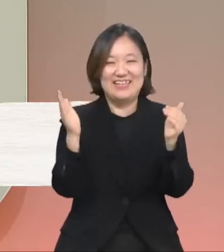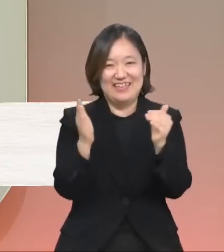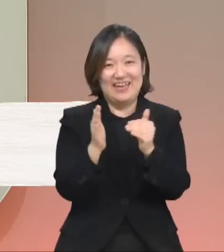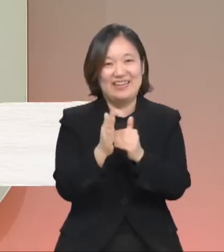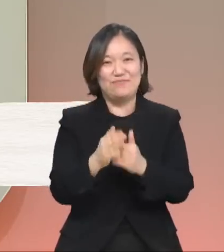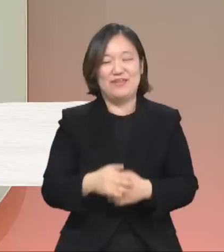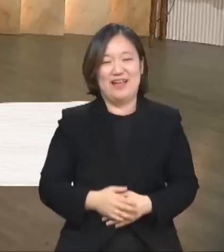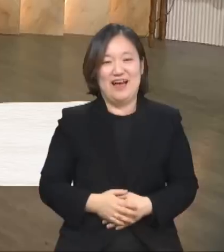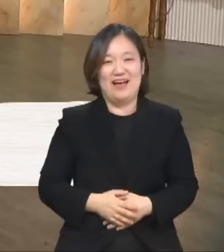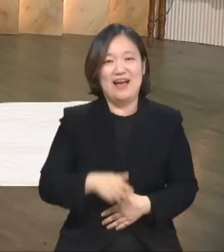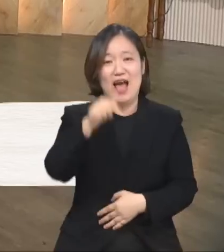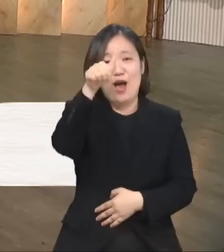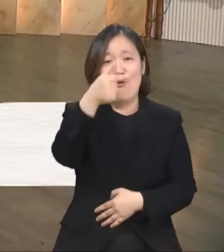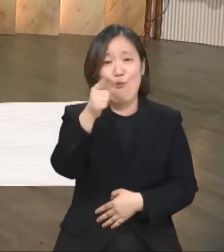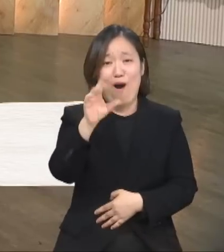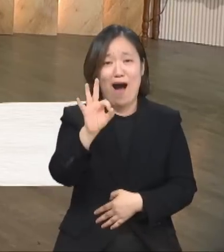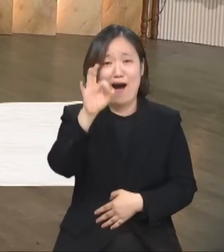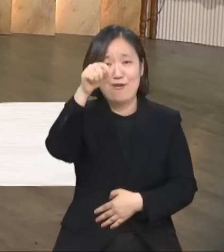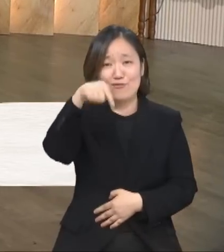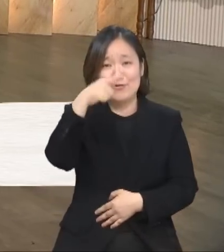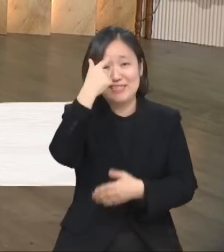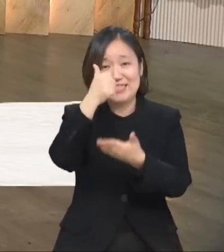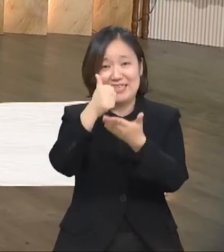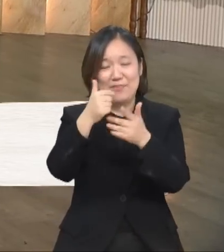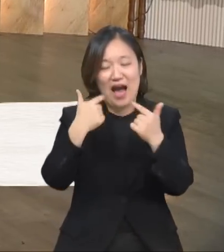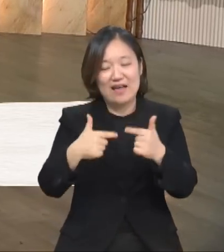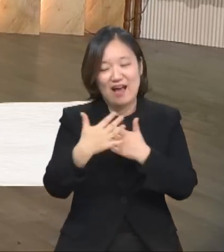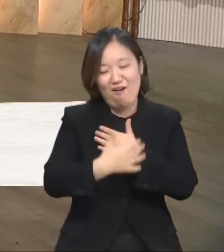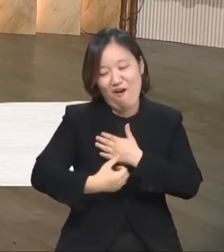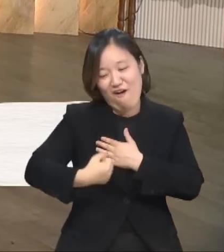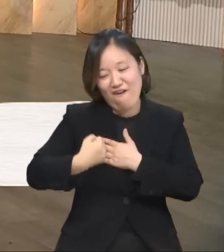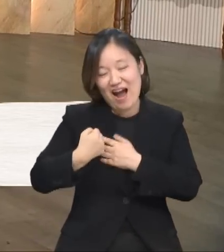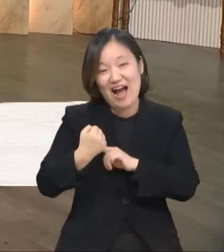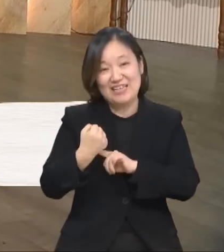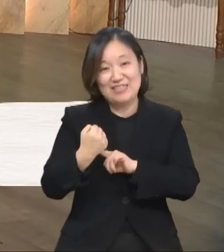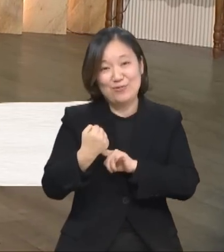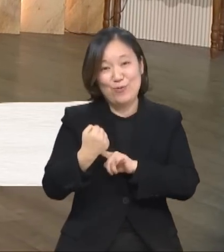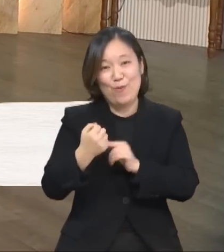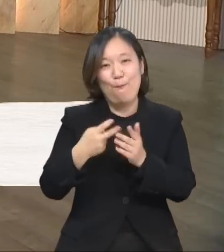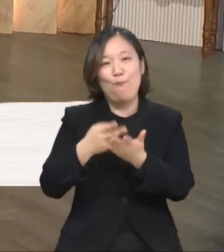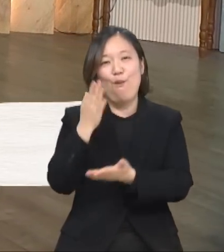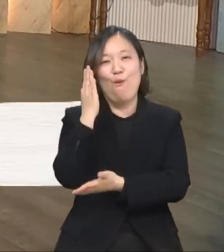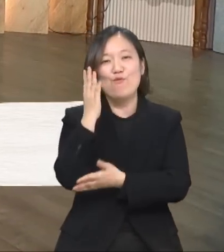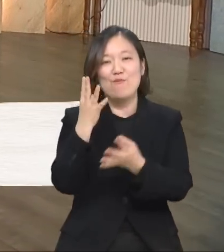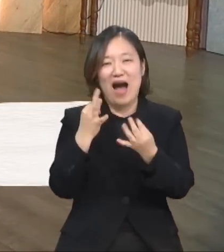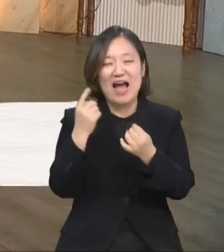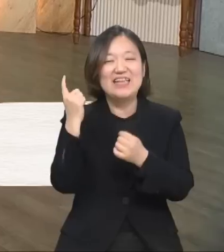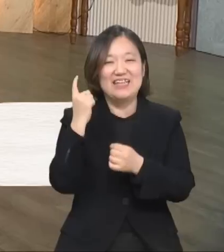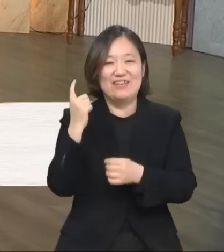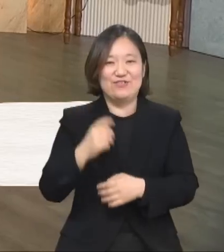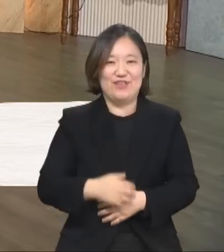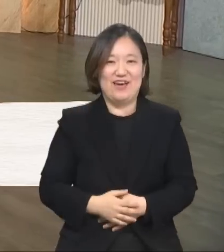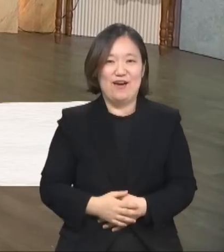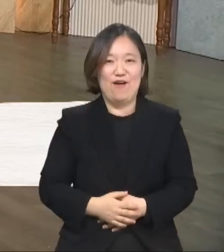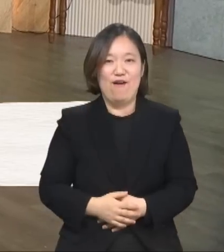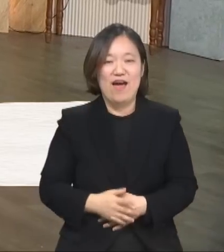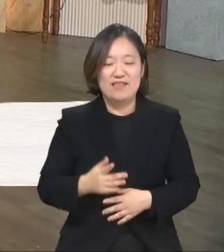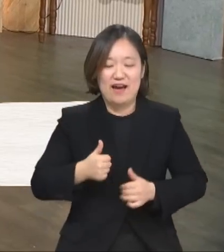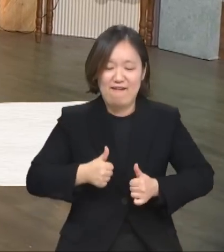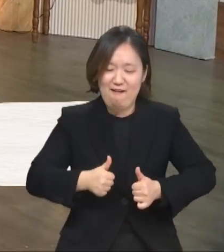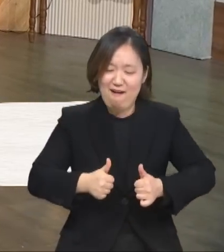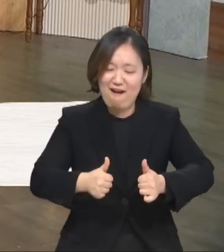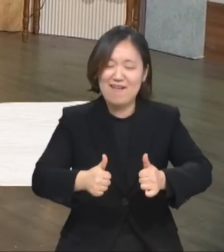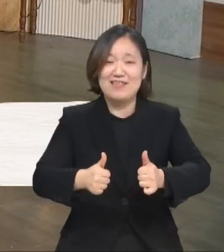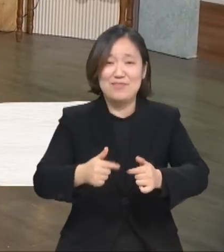광우 스님 늘 건강하시고 귀한 법문 많이 들려주세요 본문 열심히